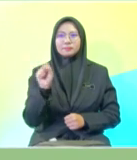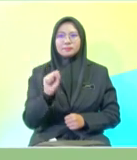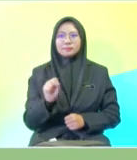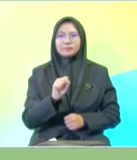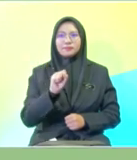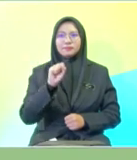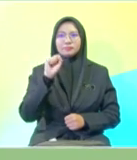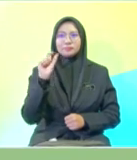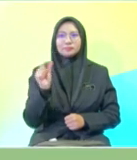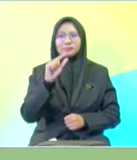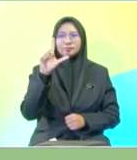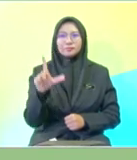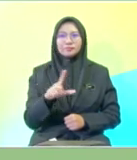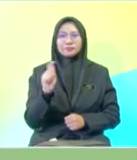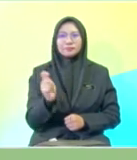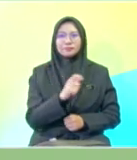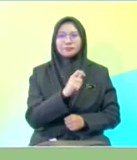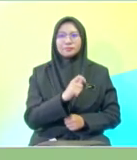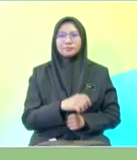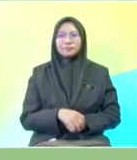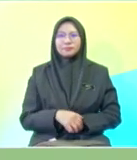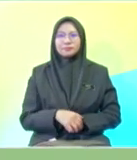contoh yang ketiga adalah